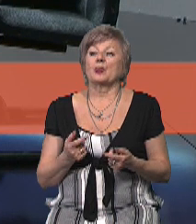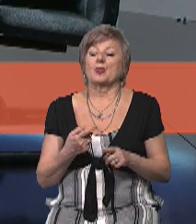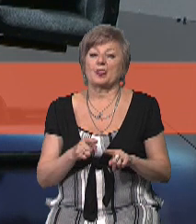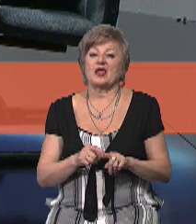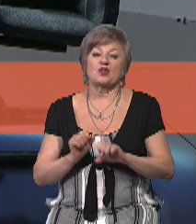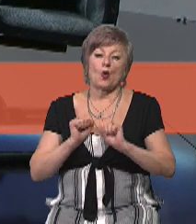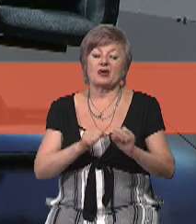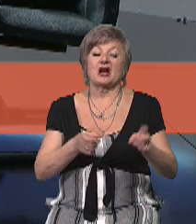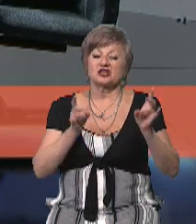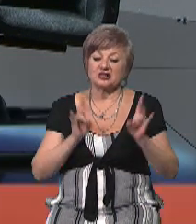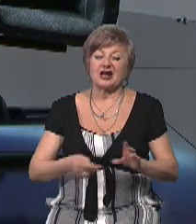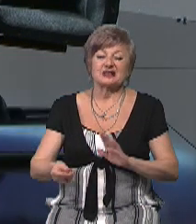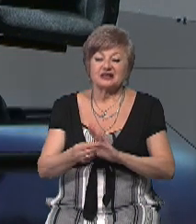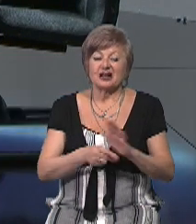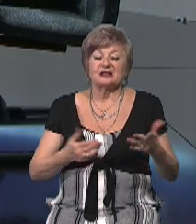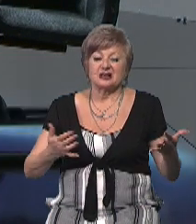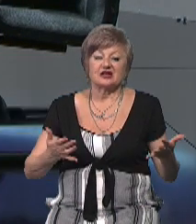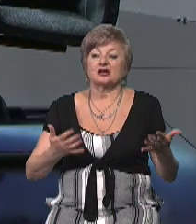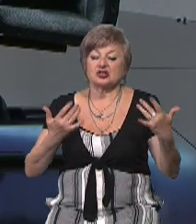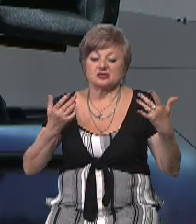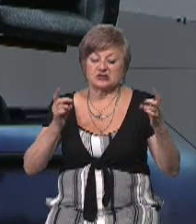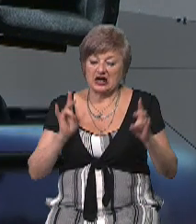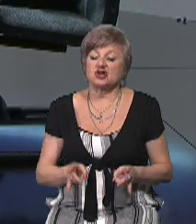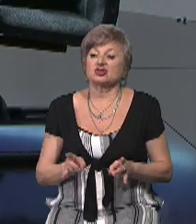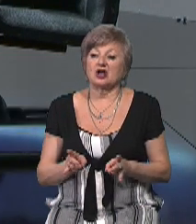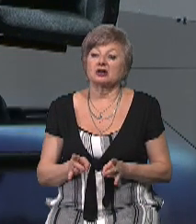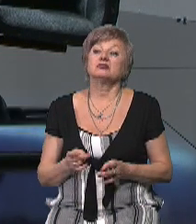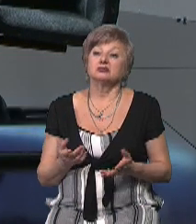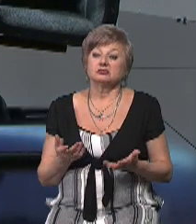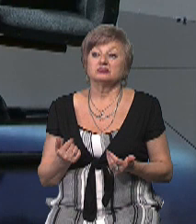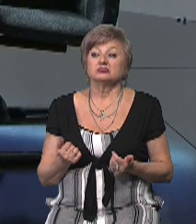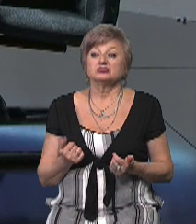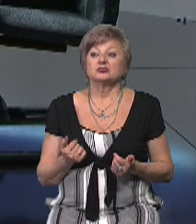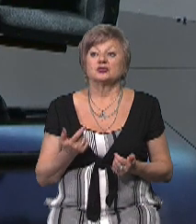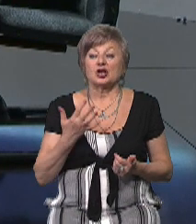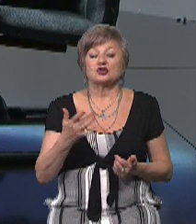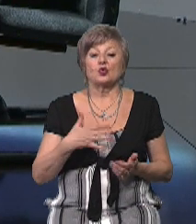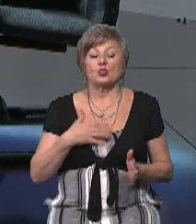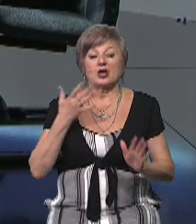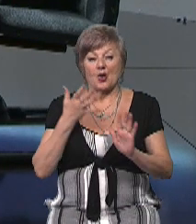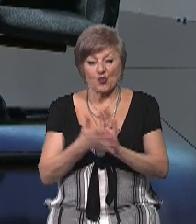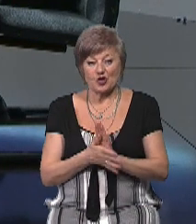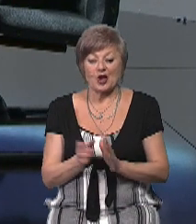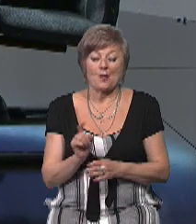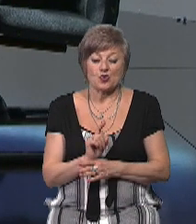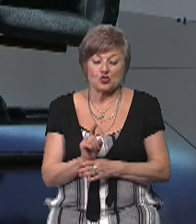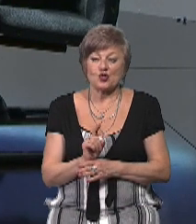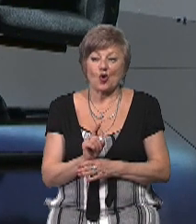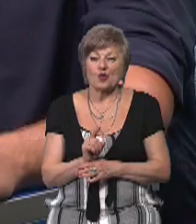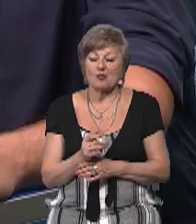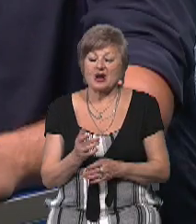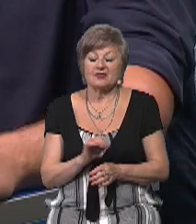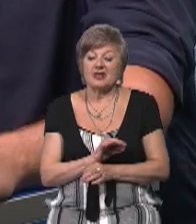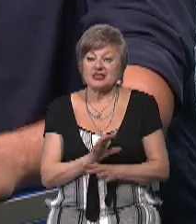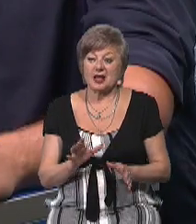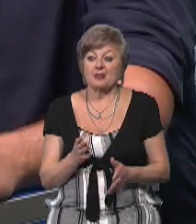також страждала. В основному зв'язок, напевно, також. Зв'язка, як такого, наскільки я розумію, нормального між різними частинами не було.